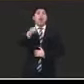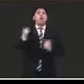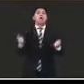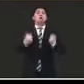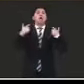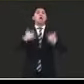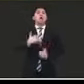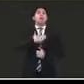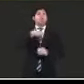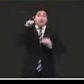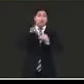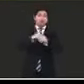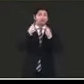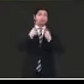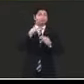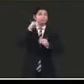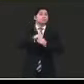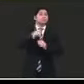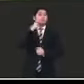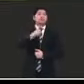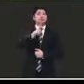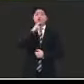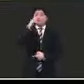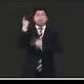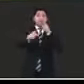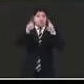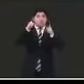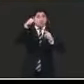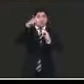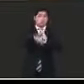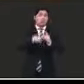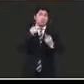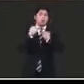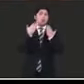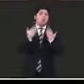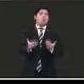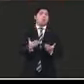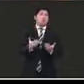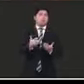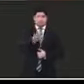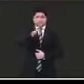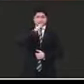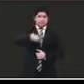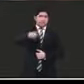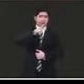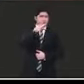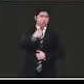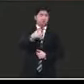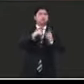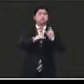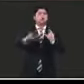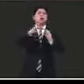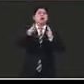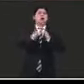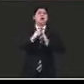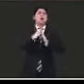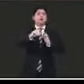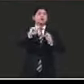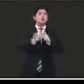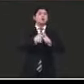iş yerim kampanyasındaki son gelişmelerle ilgilidir bilindiği gibi sosyal konut